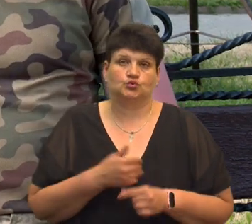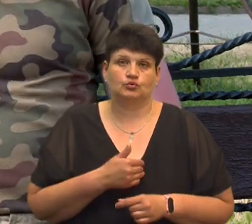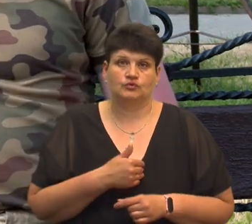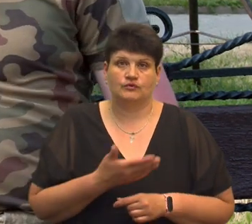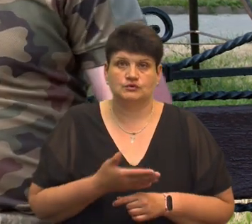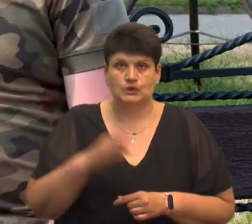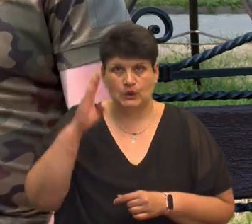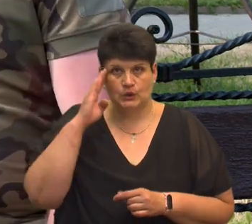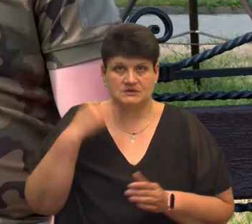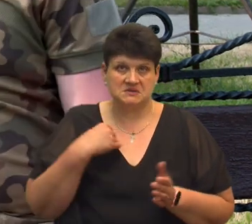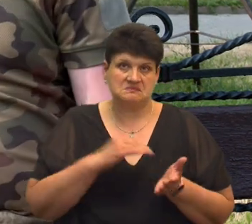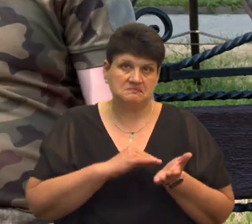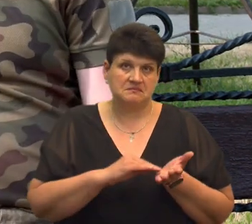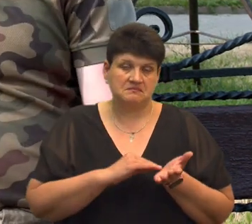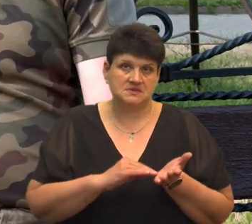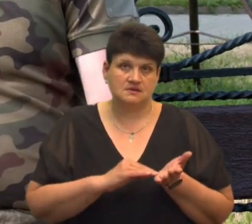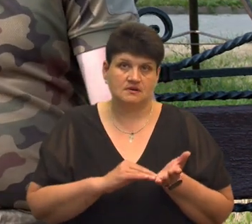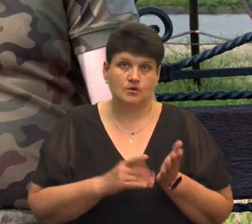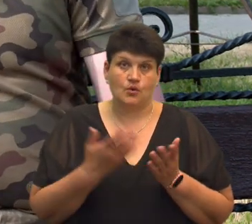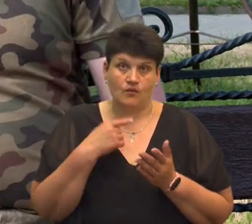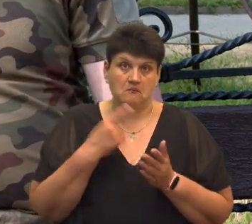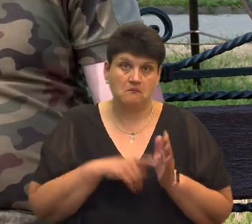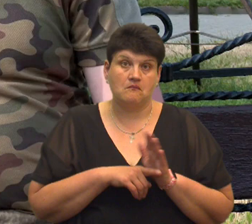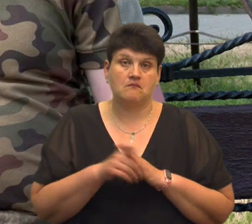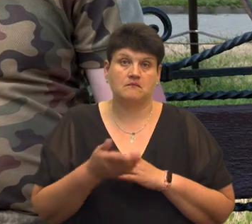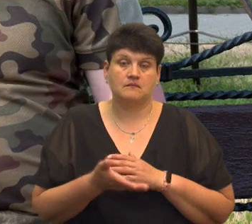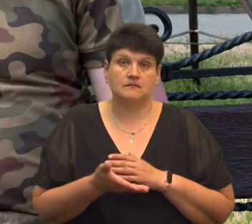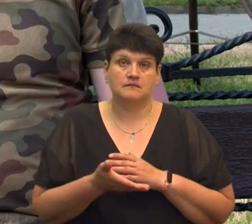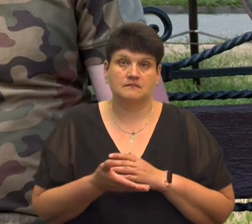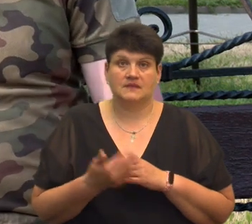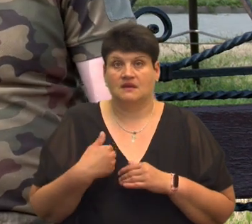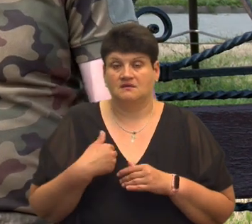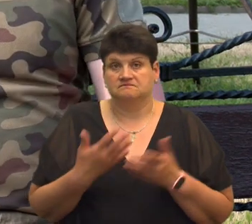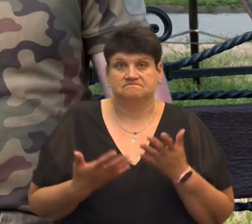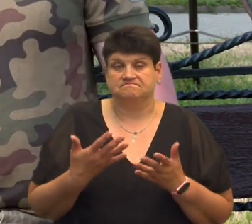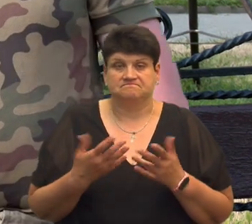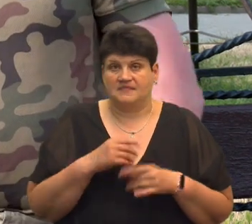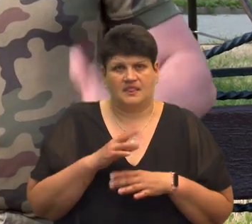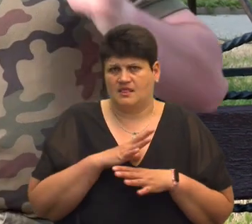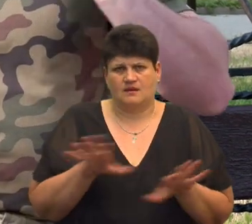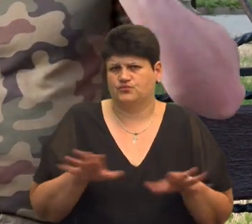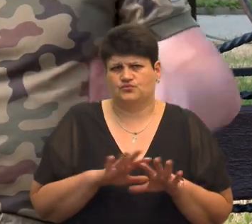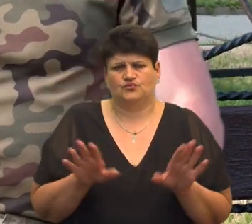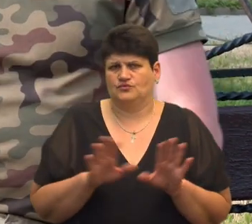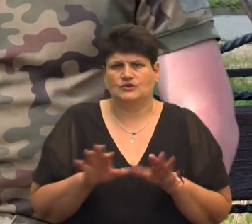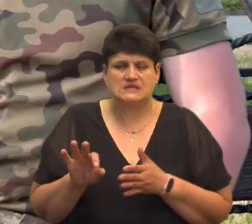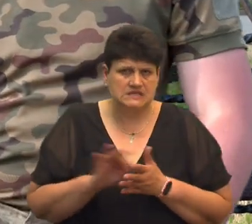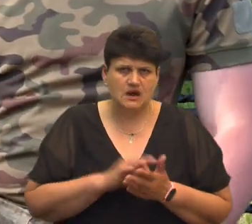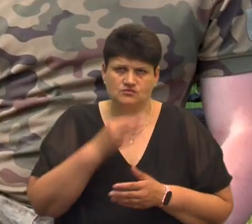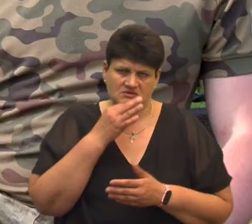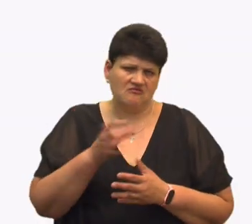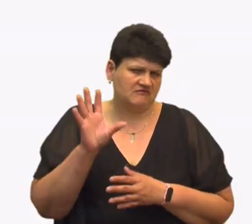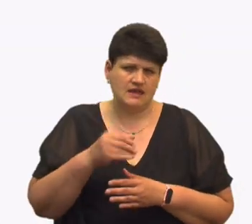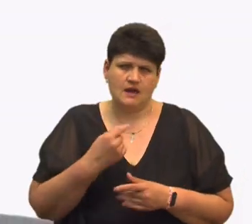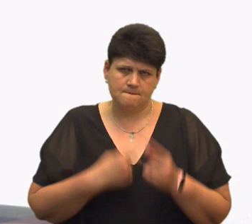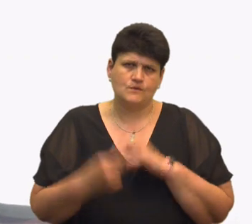мені написали і кажуть, розпочалося. Там без вагань було. Зразу сказав, все, я вертаюся